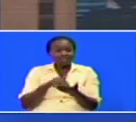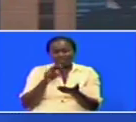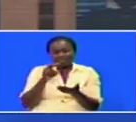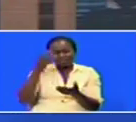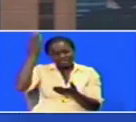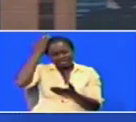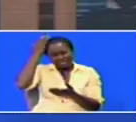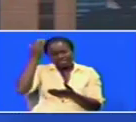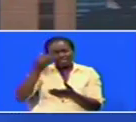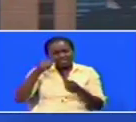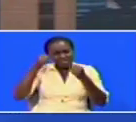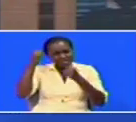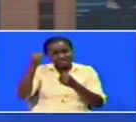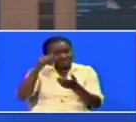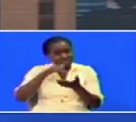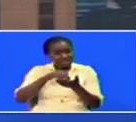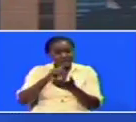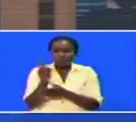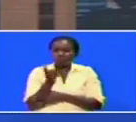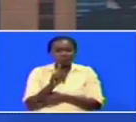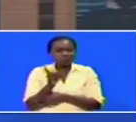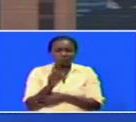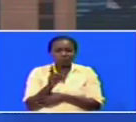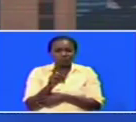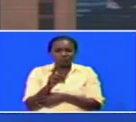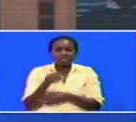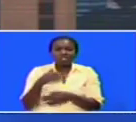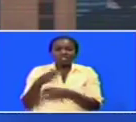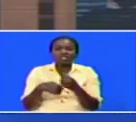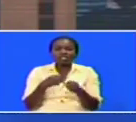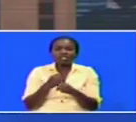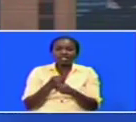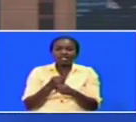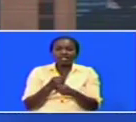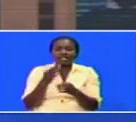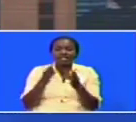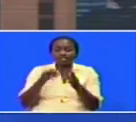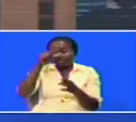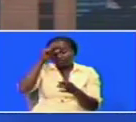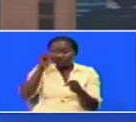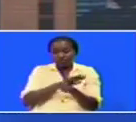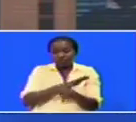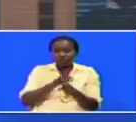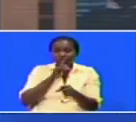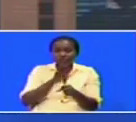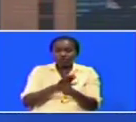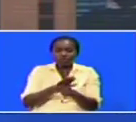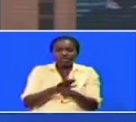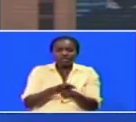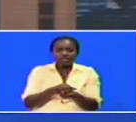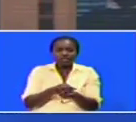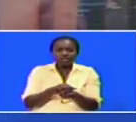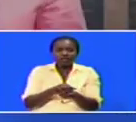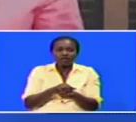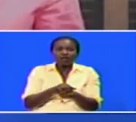wa uguzi mwaka ujao wa uguzi wakisema labda serikali ijaweza kutimiza yale ambayo walisema watatimiza. Mashirima. Dr.